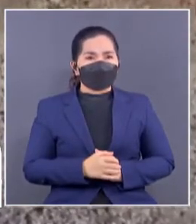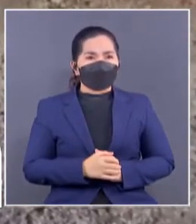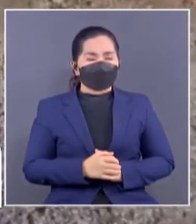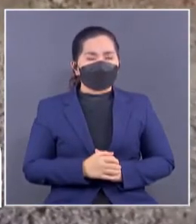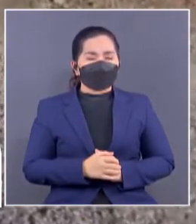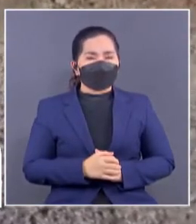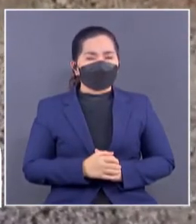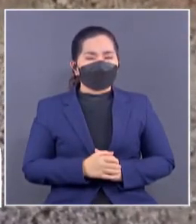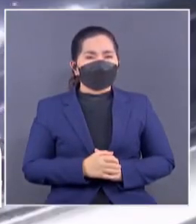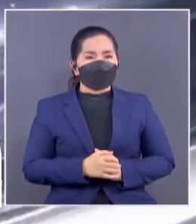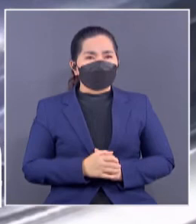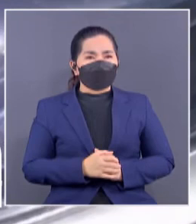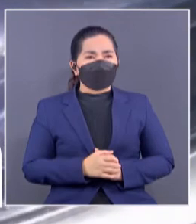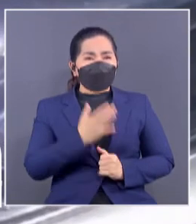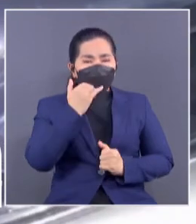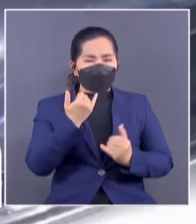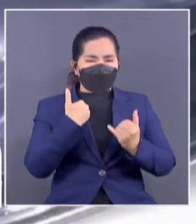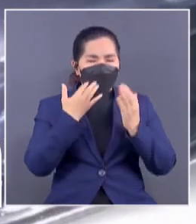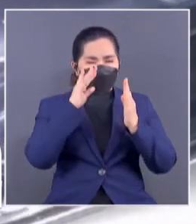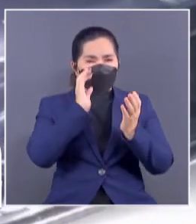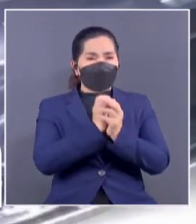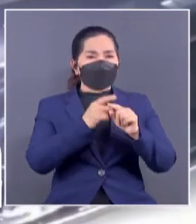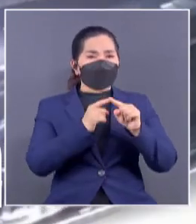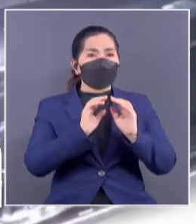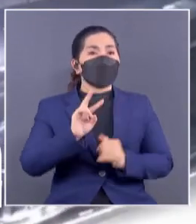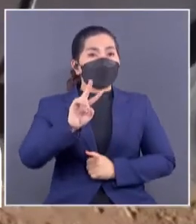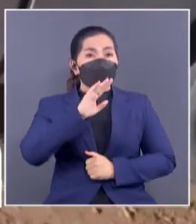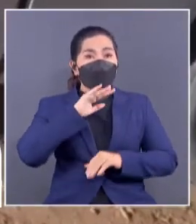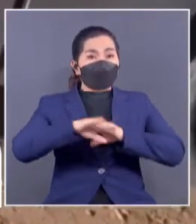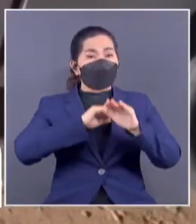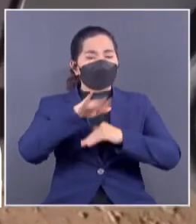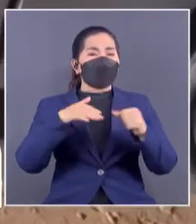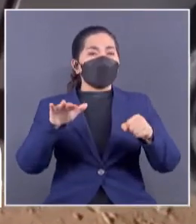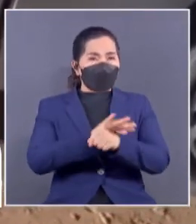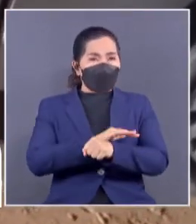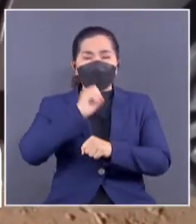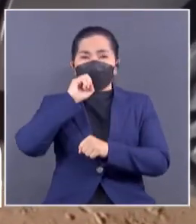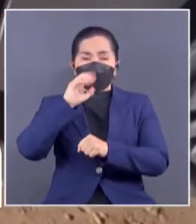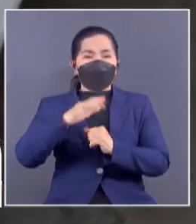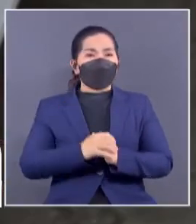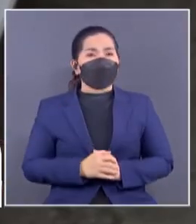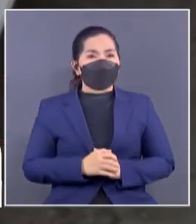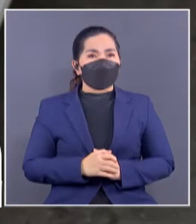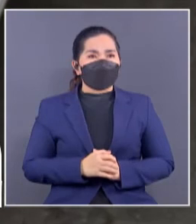เจ้าหน้าที่ทั้ง2นายที่ถูกทำร้ายร่างกายแล้วถ้าหากว่าพยานหลักฐานครบถ้วนก็จะแจ้งข้อหาต